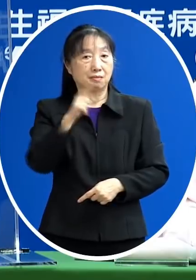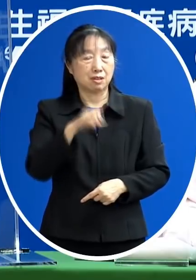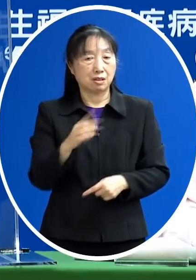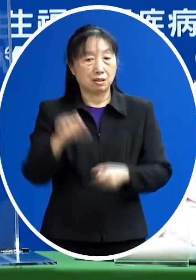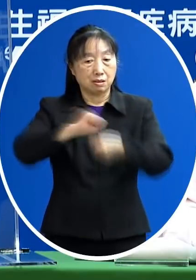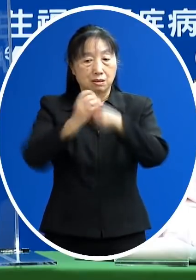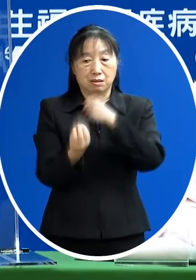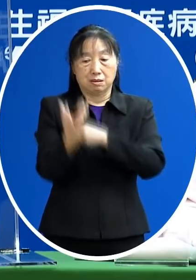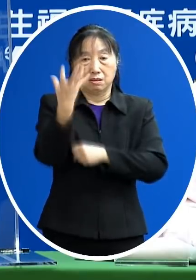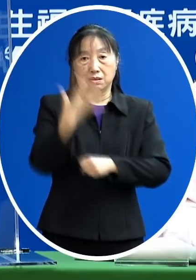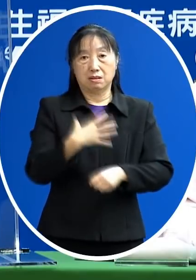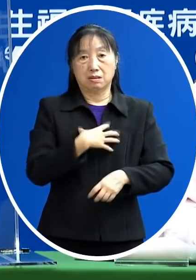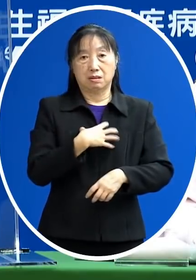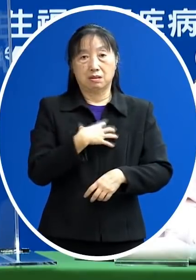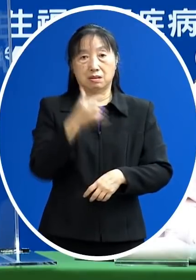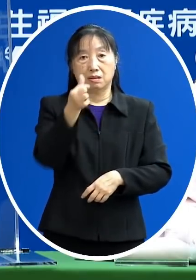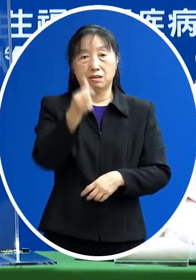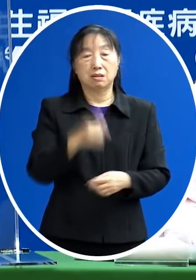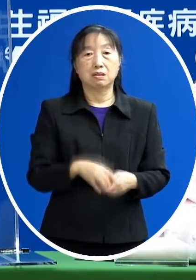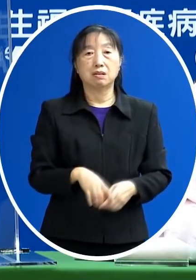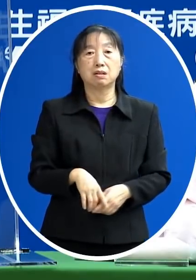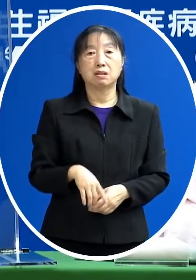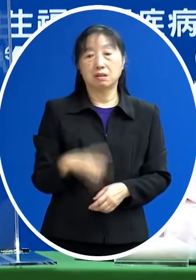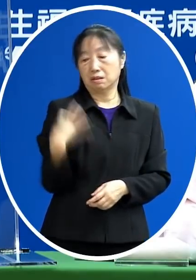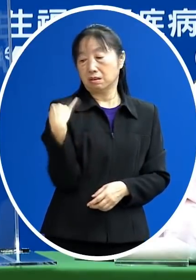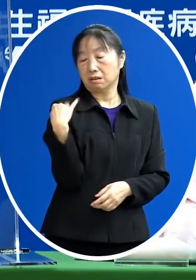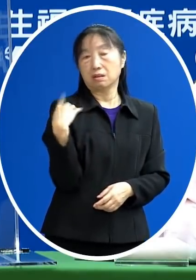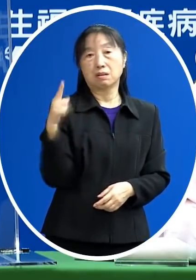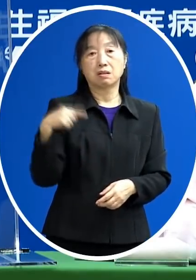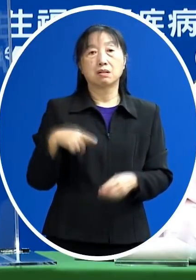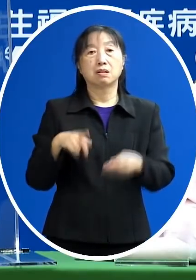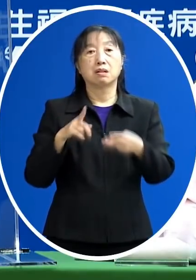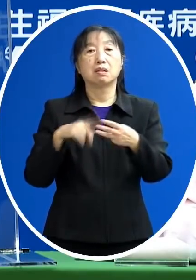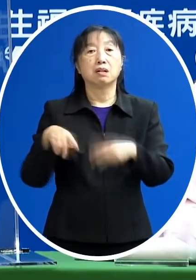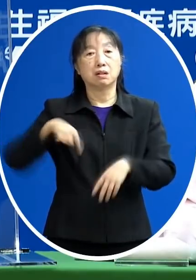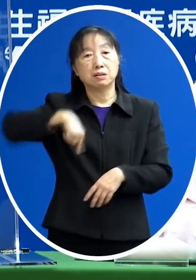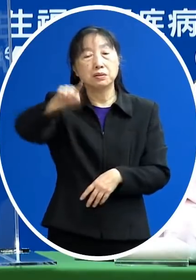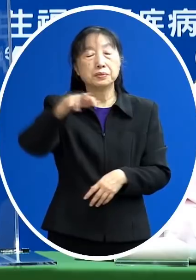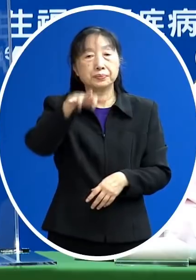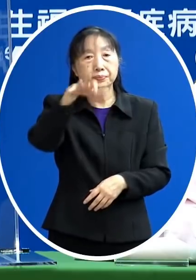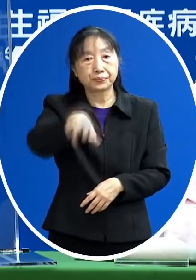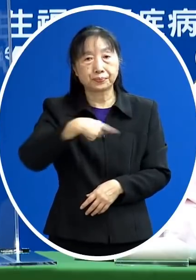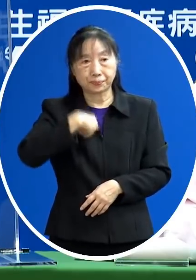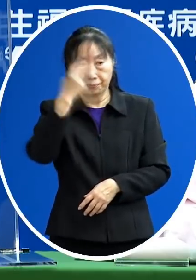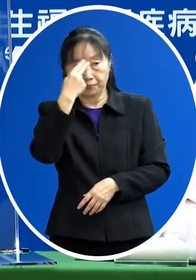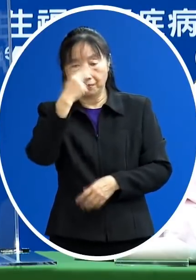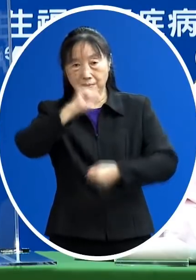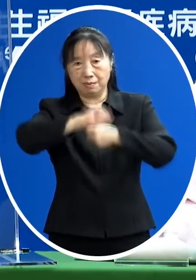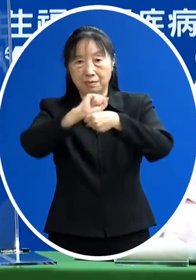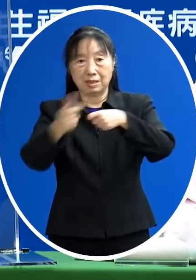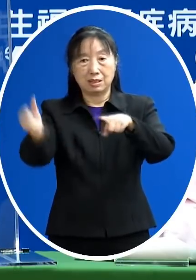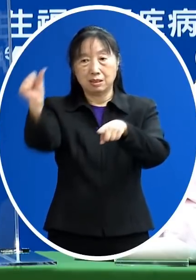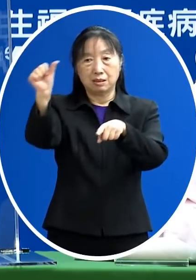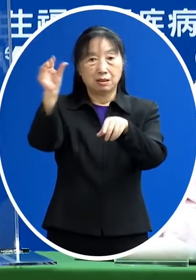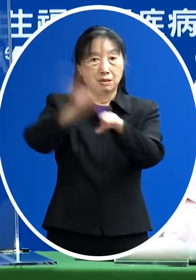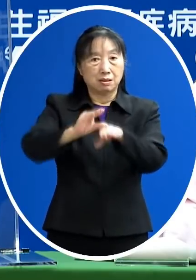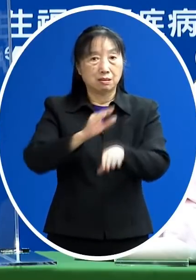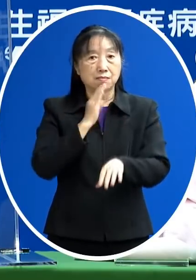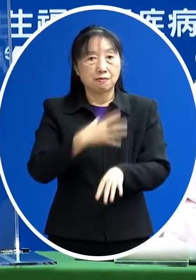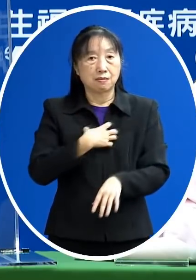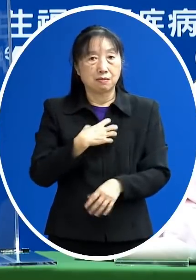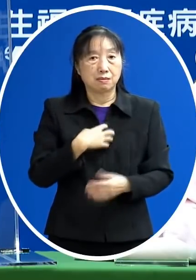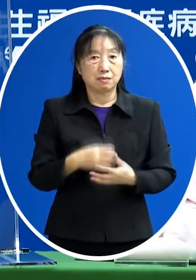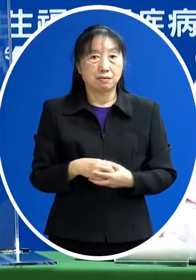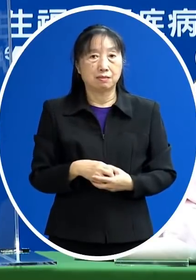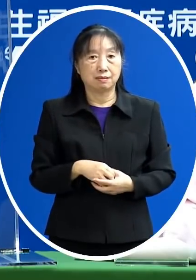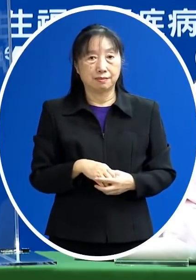天，那个王国才部长到机场讲说，那个风险，机场风险已经增加5倍。这是有报告。我